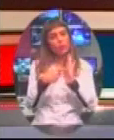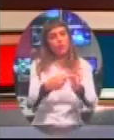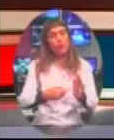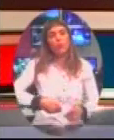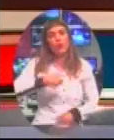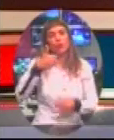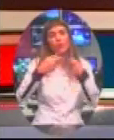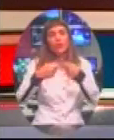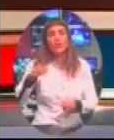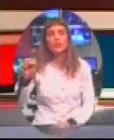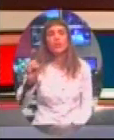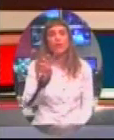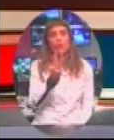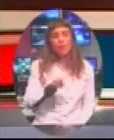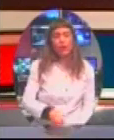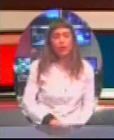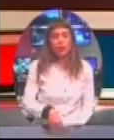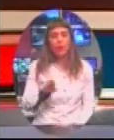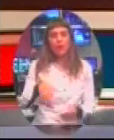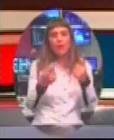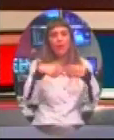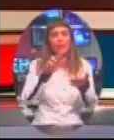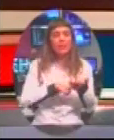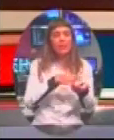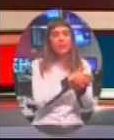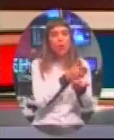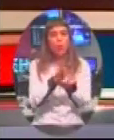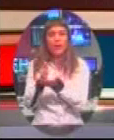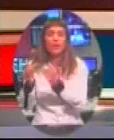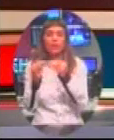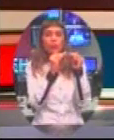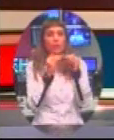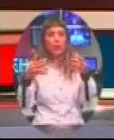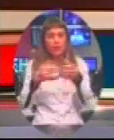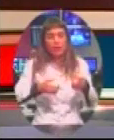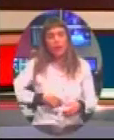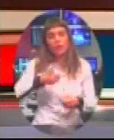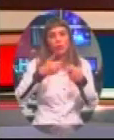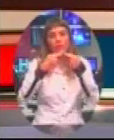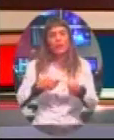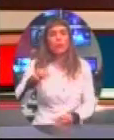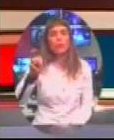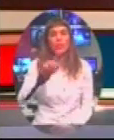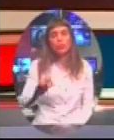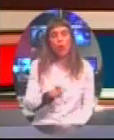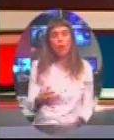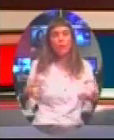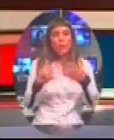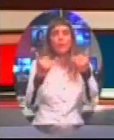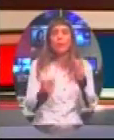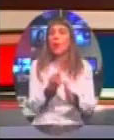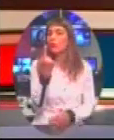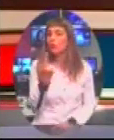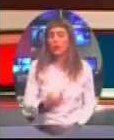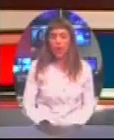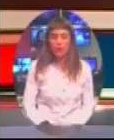סתיו שפיר, ובוועדה לצדק חלוקתי ושוויון חברתי בראשות חבר הכנסת מיקי זוהר, שהתכנסה היום לראשונה. ראשי